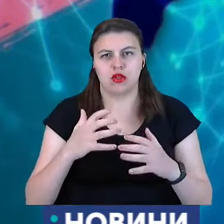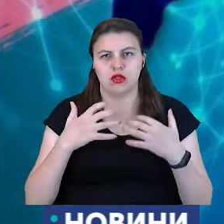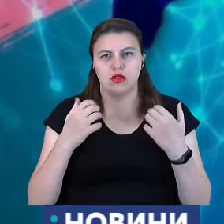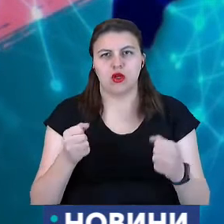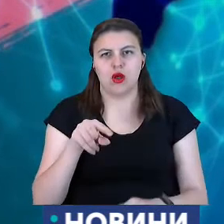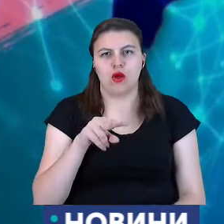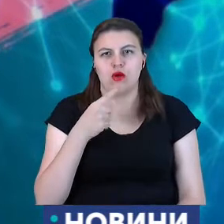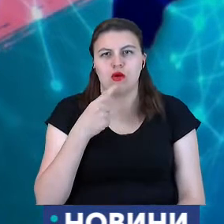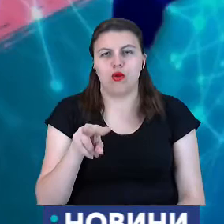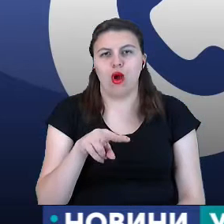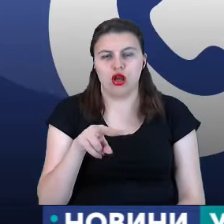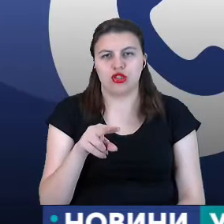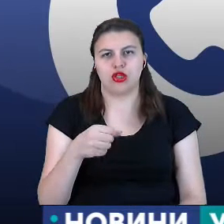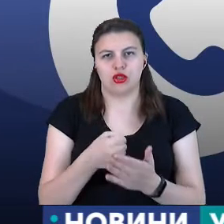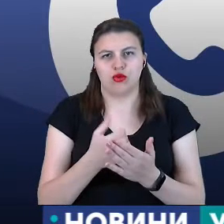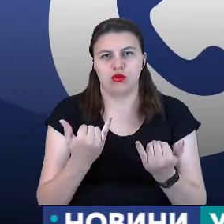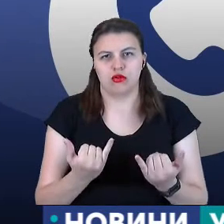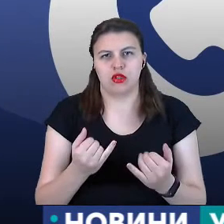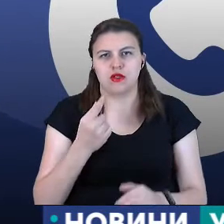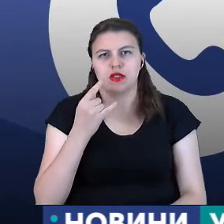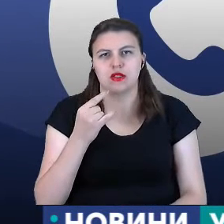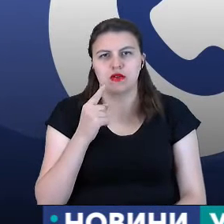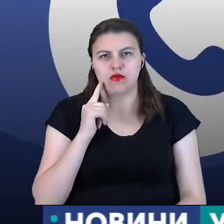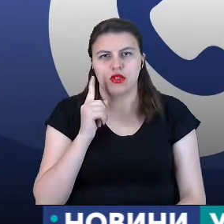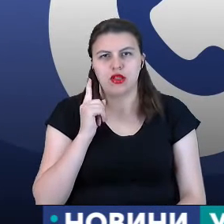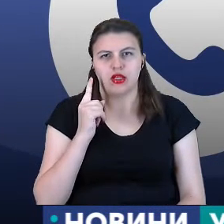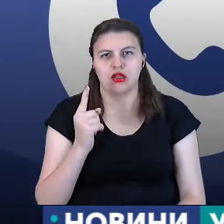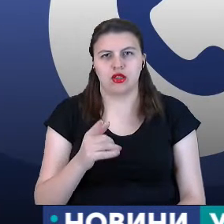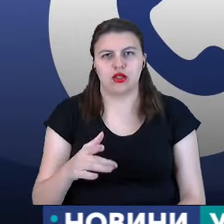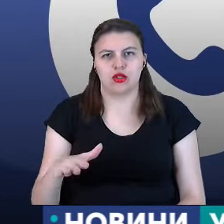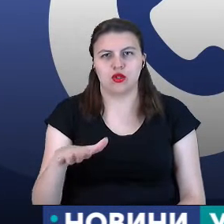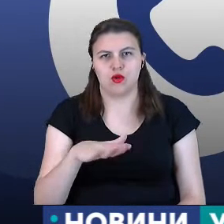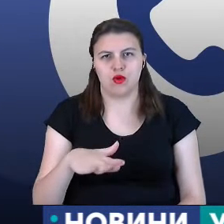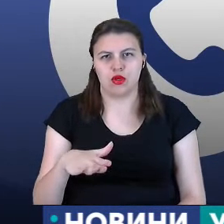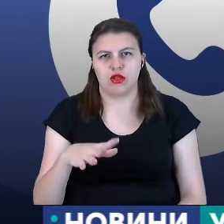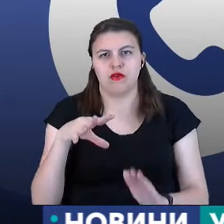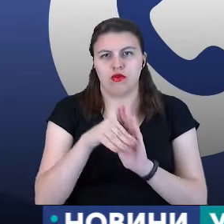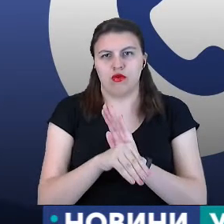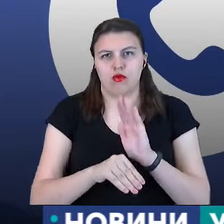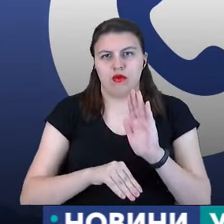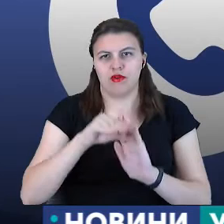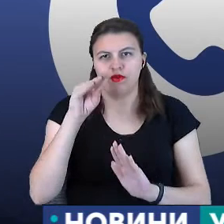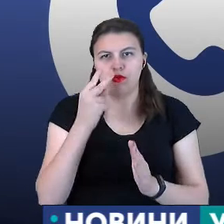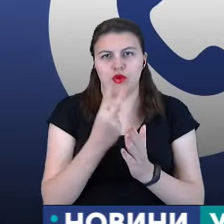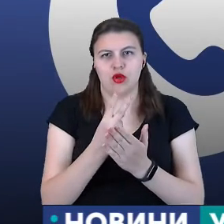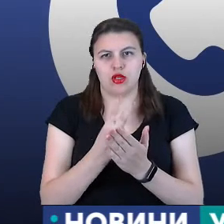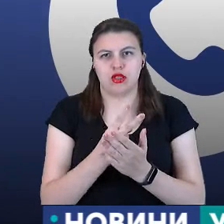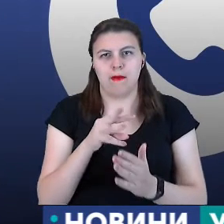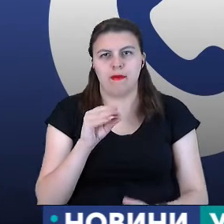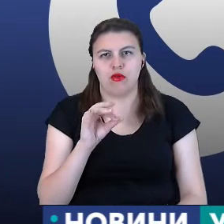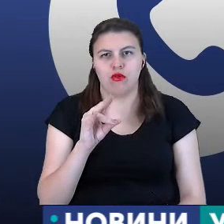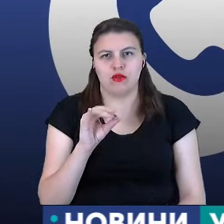у зеленій зоні. Враховуючи перевищення показників у Новоцькому районі, значить,